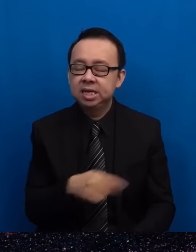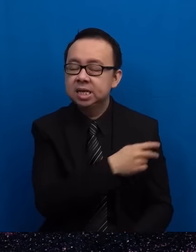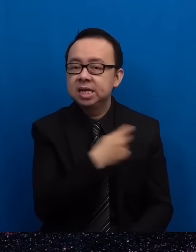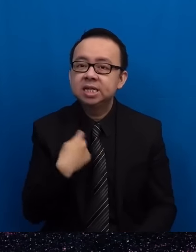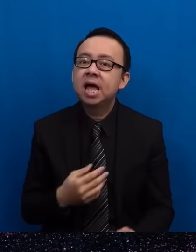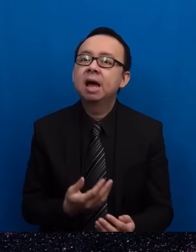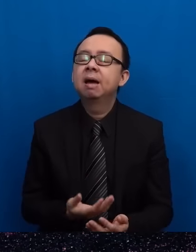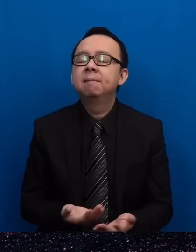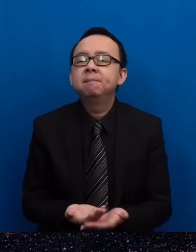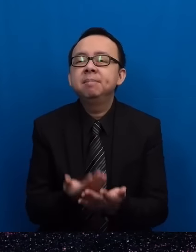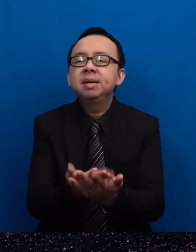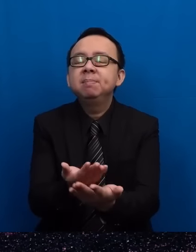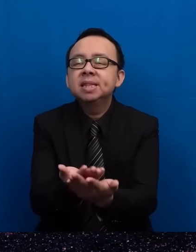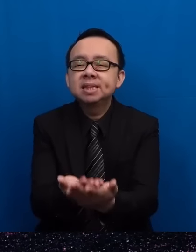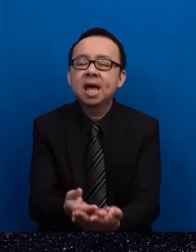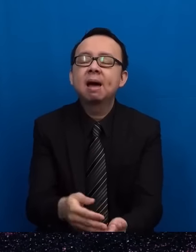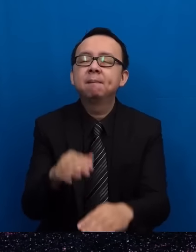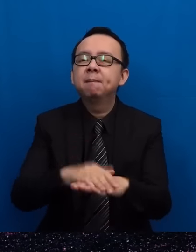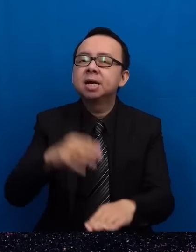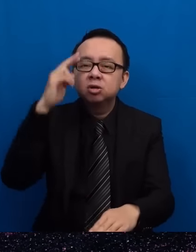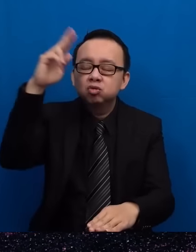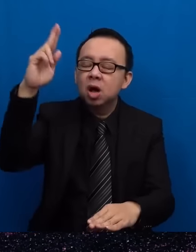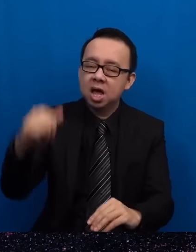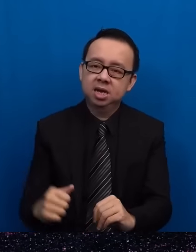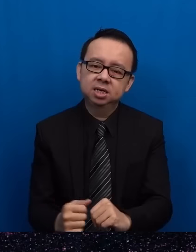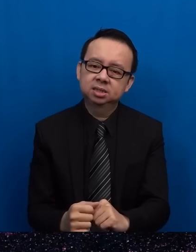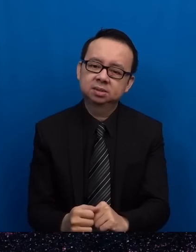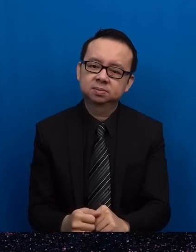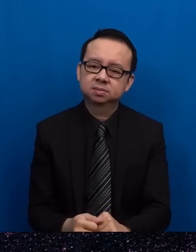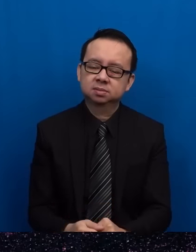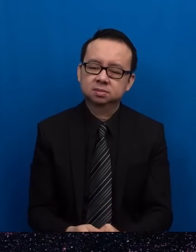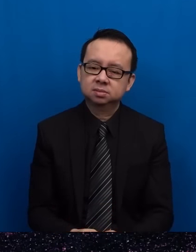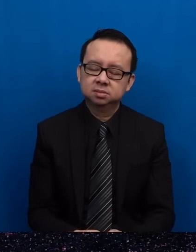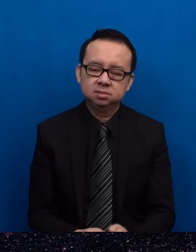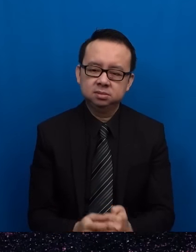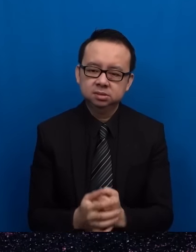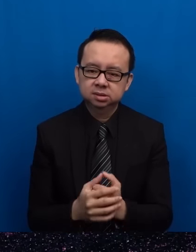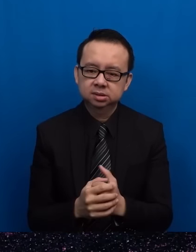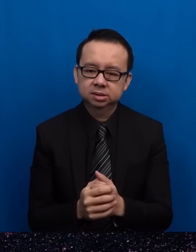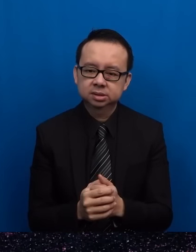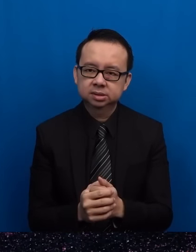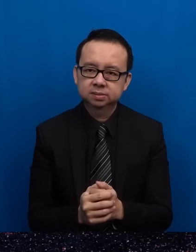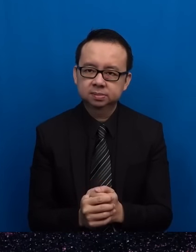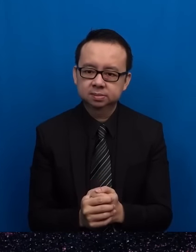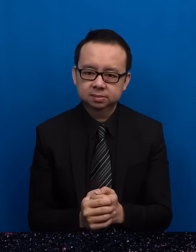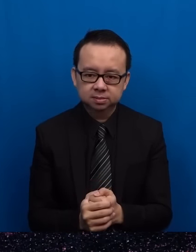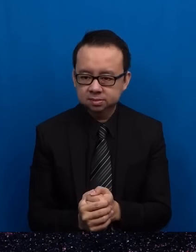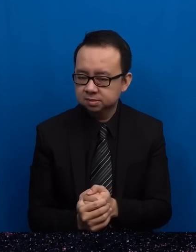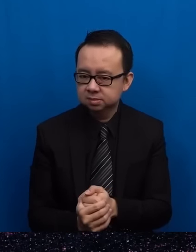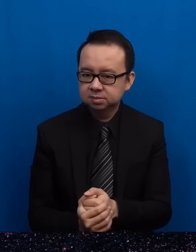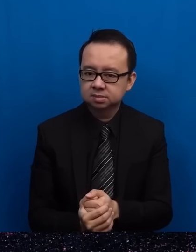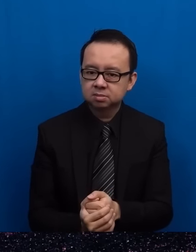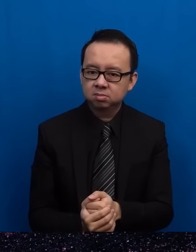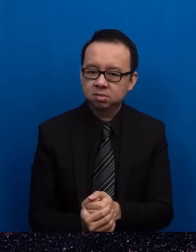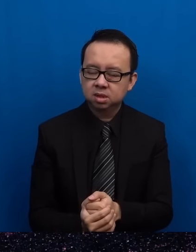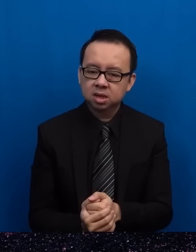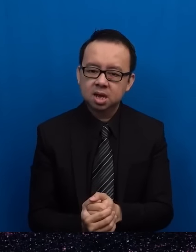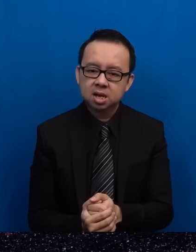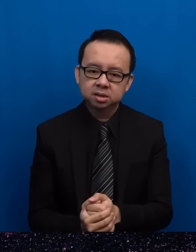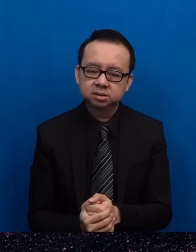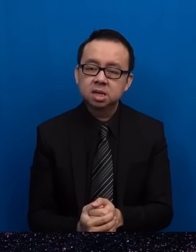sesuatu segampang itu saya ngerti. Ada sebagian kategori di dalam kehidupan kita itu selesai hanya